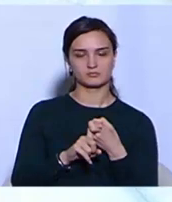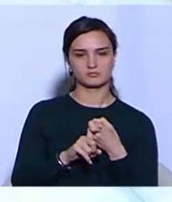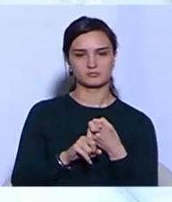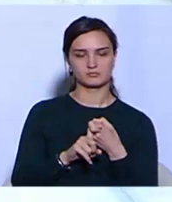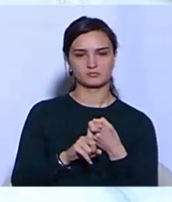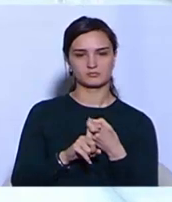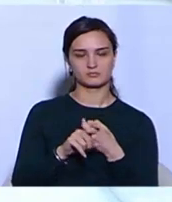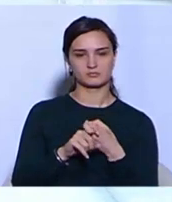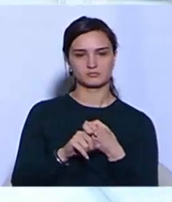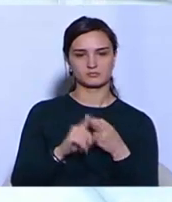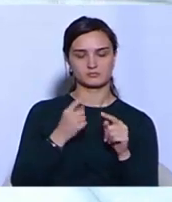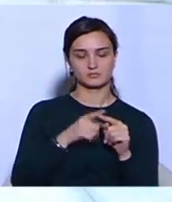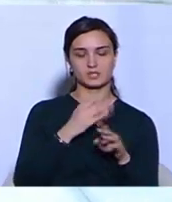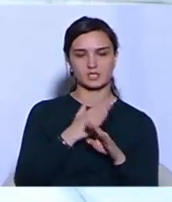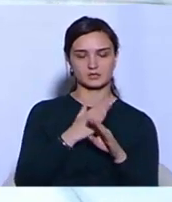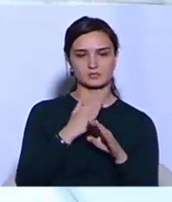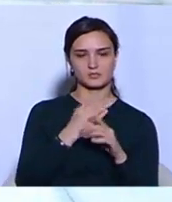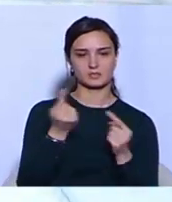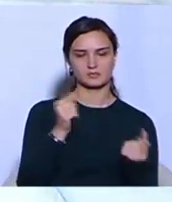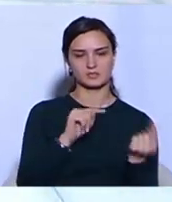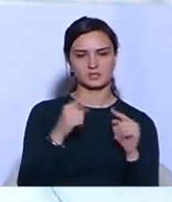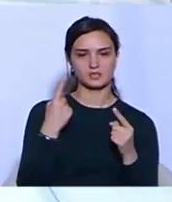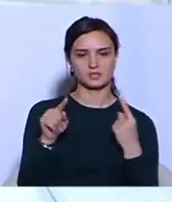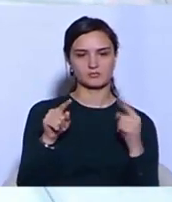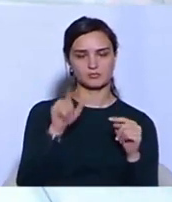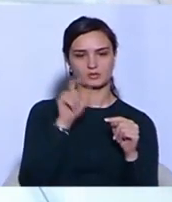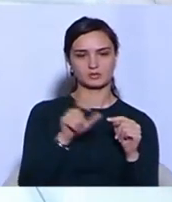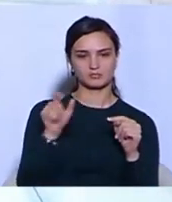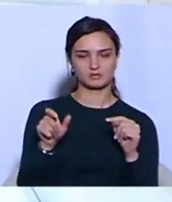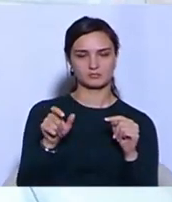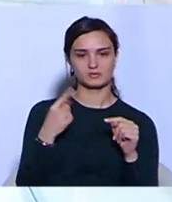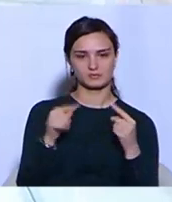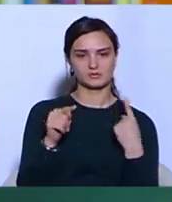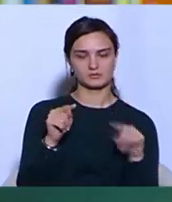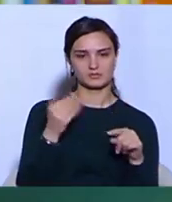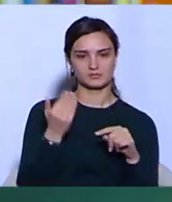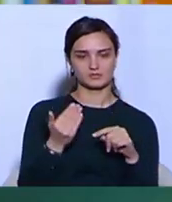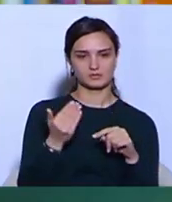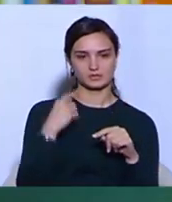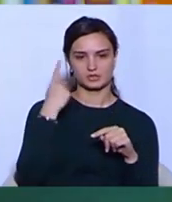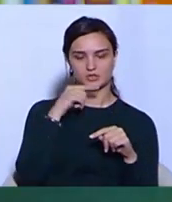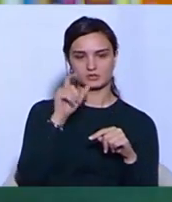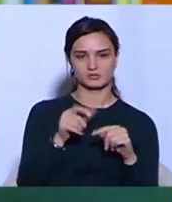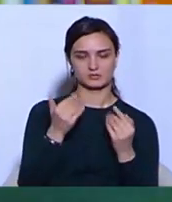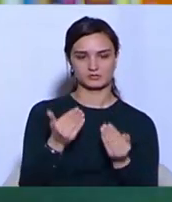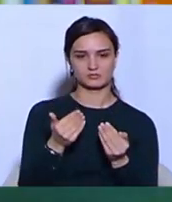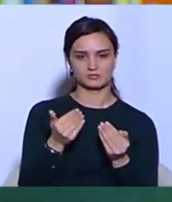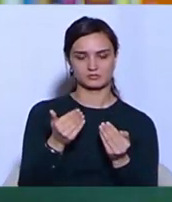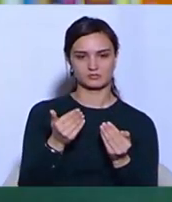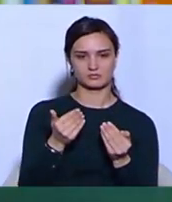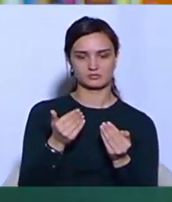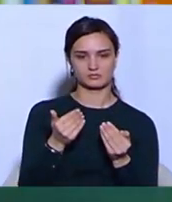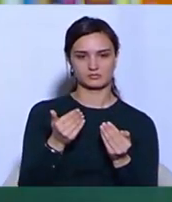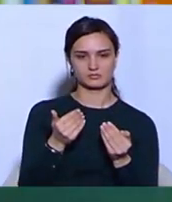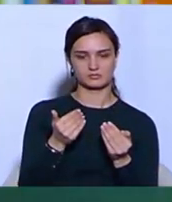თანდათან უნდა გავიგოთ, რომ არსებობენ ერთმანეთისგან განსხვავებული ადამიანები სხვადასხვა ნიშნით და ძალიან მნიშვნელოვანია ხაზგასმა მოხდეს,